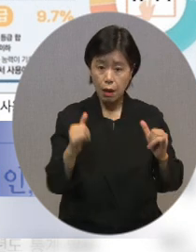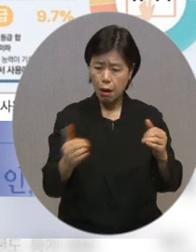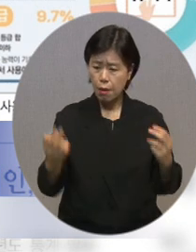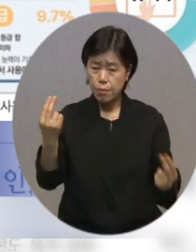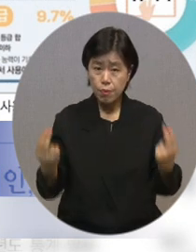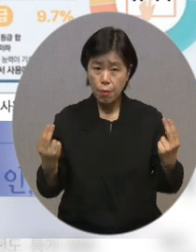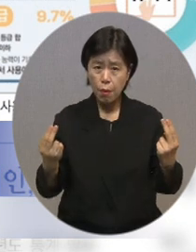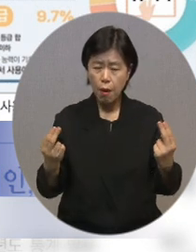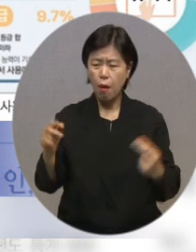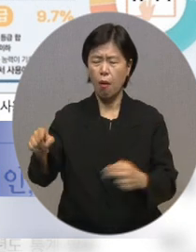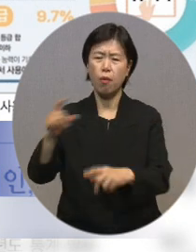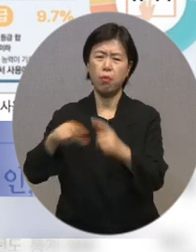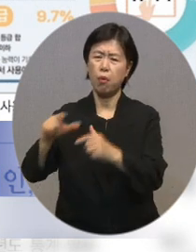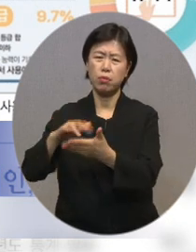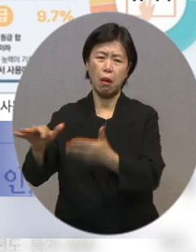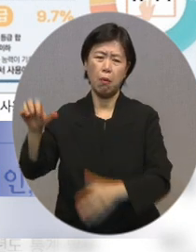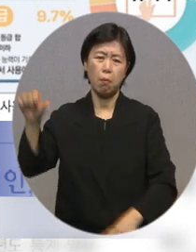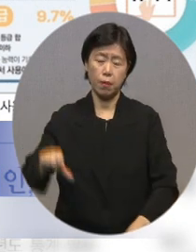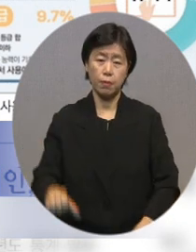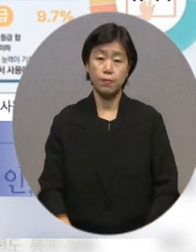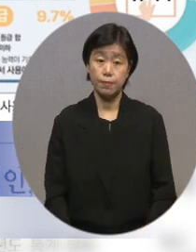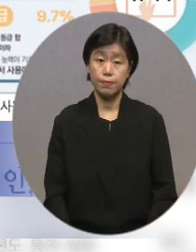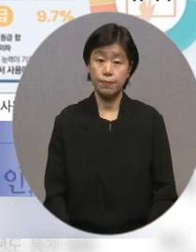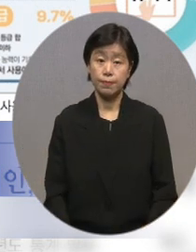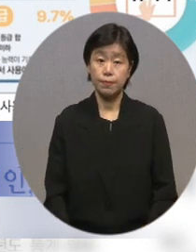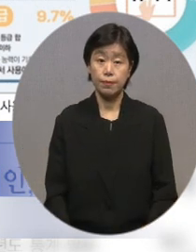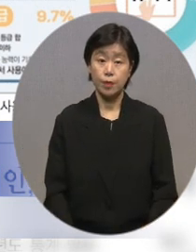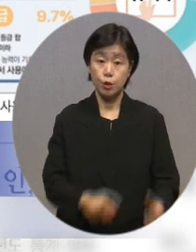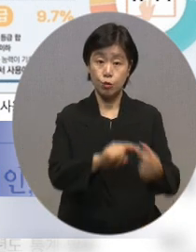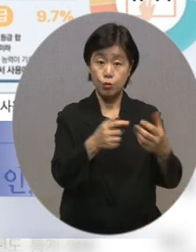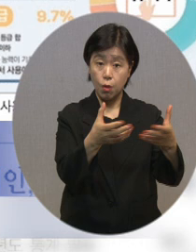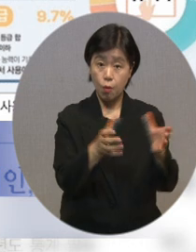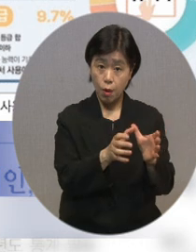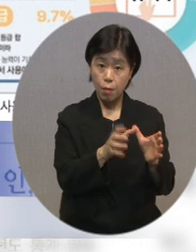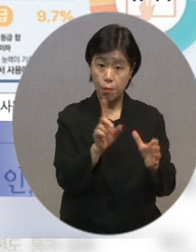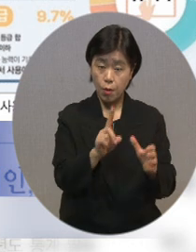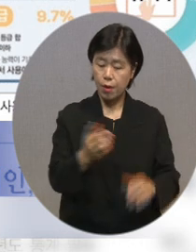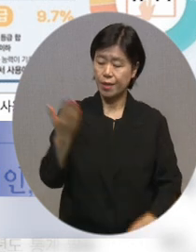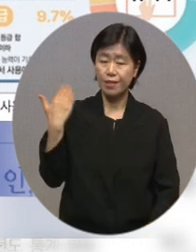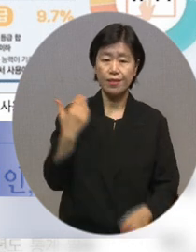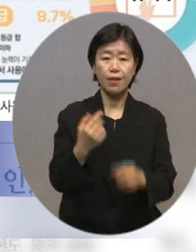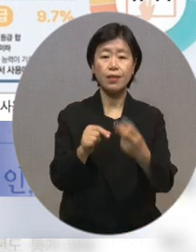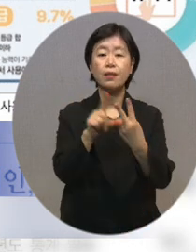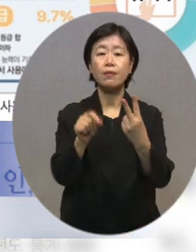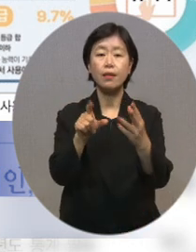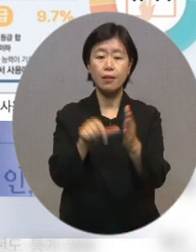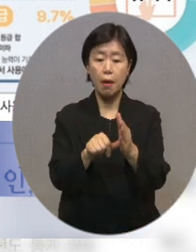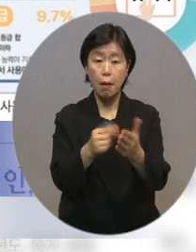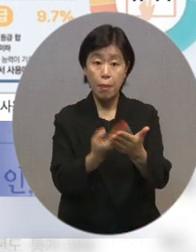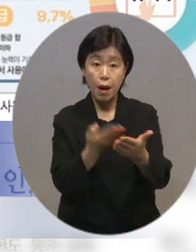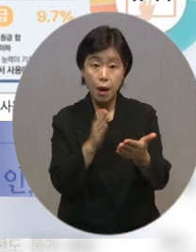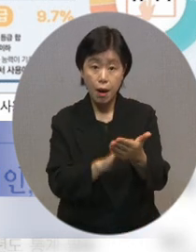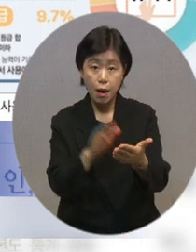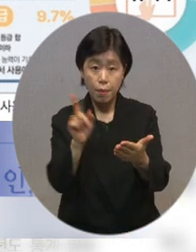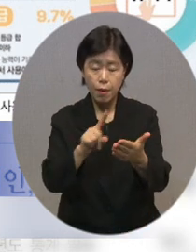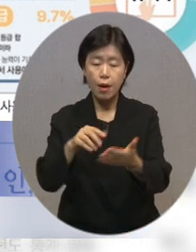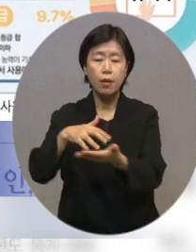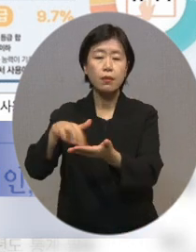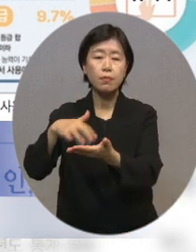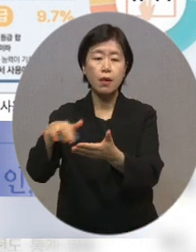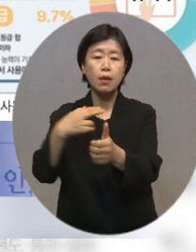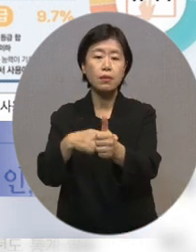높은 것으로 나타났습니다 국립국어원은 지난 2월에 개정된 점자법 따라서이 점자 교원 자격